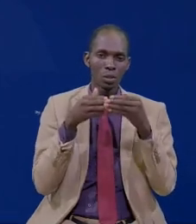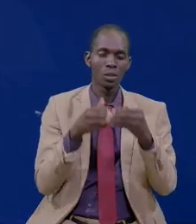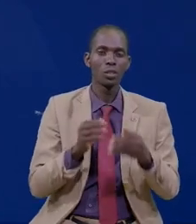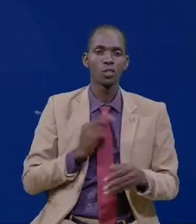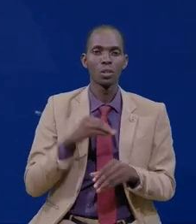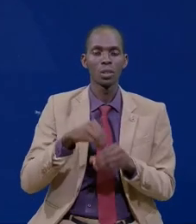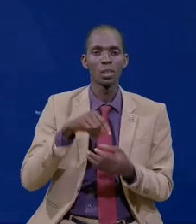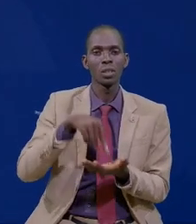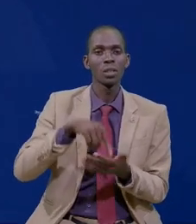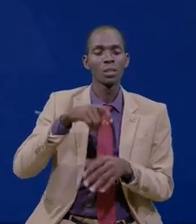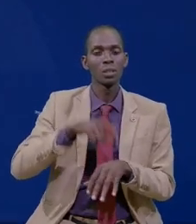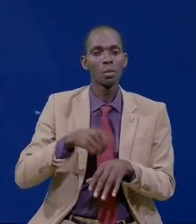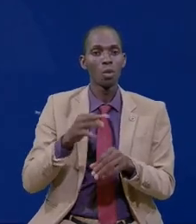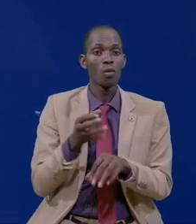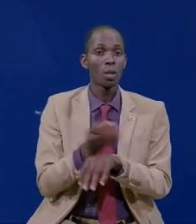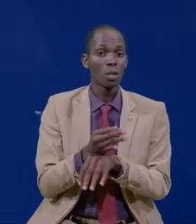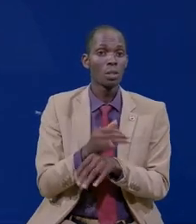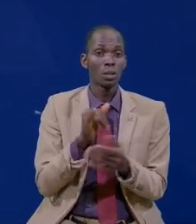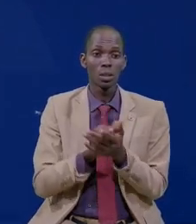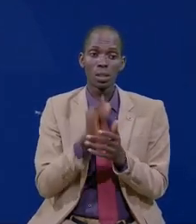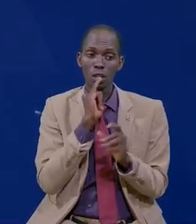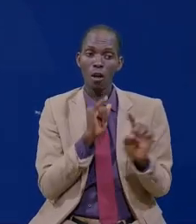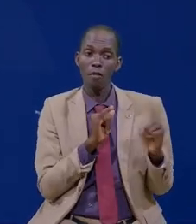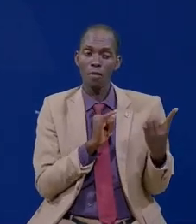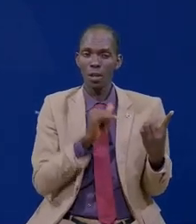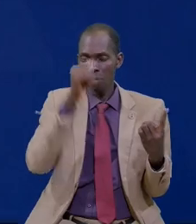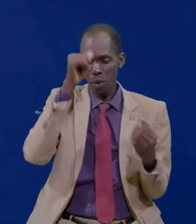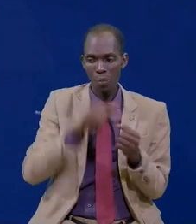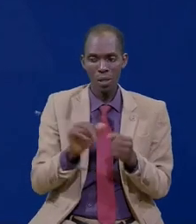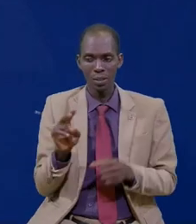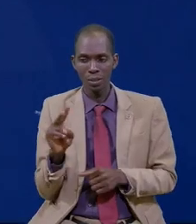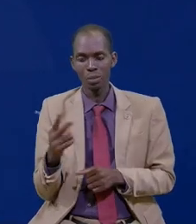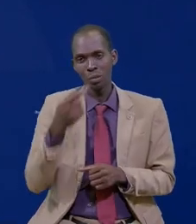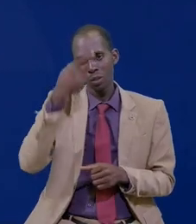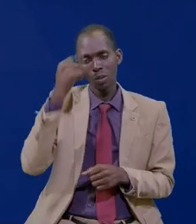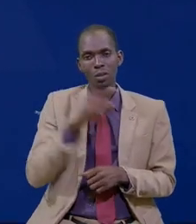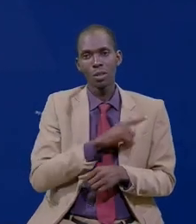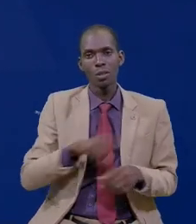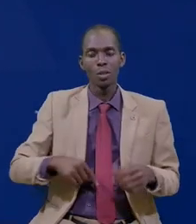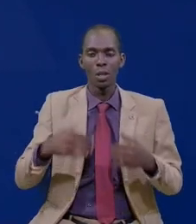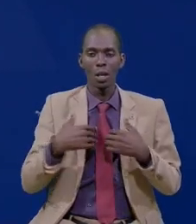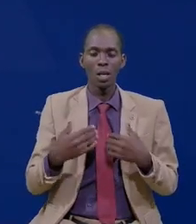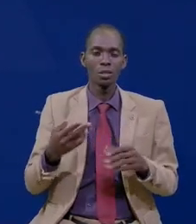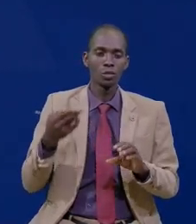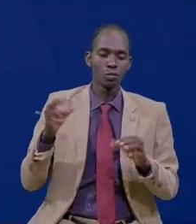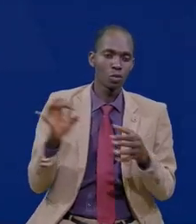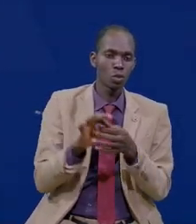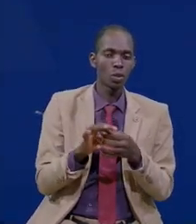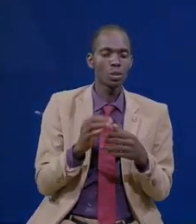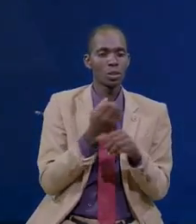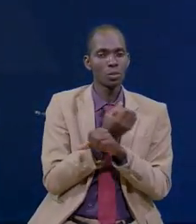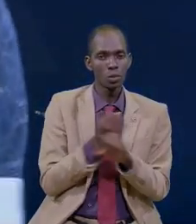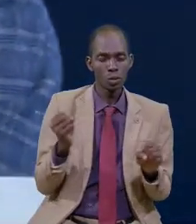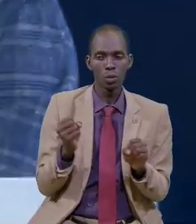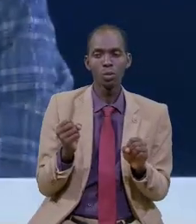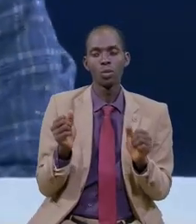cette session de that's conseil. One. Remember, ça, c'est there's un. A second one. The Lord has joined for the salvation, and we'll get that to you